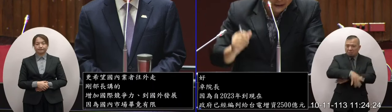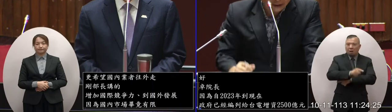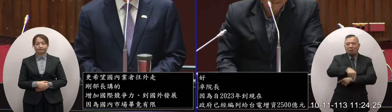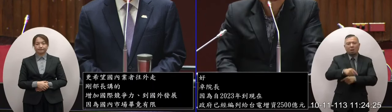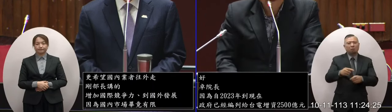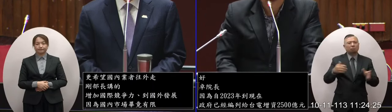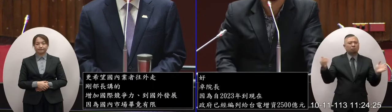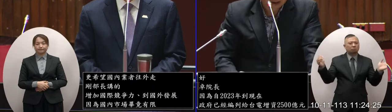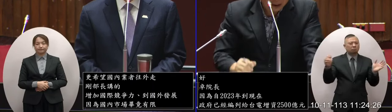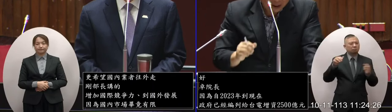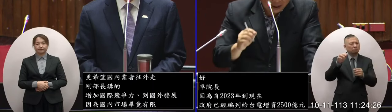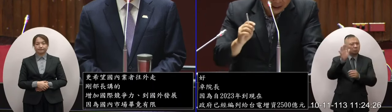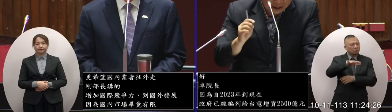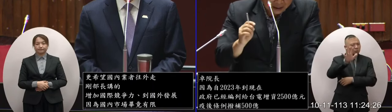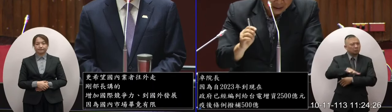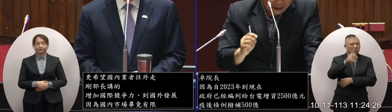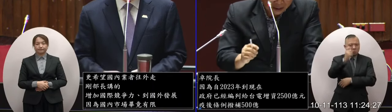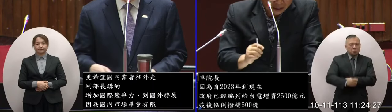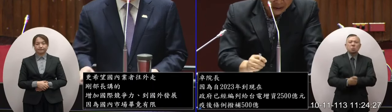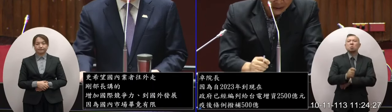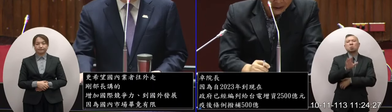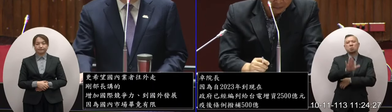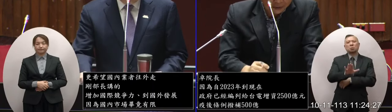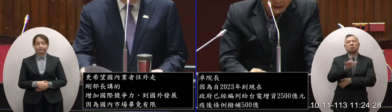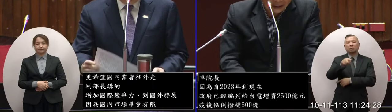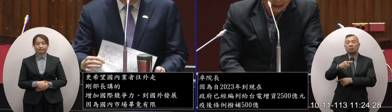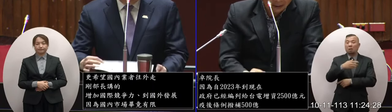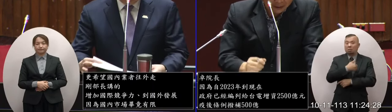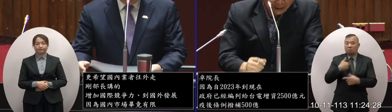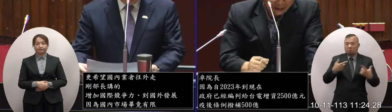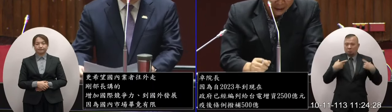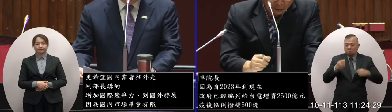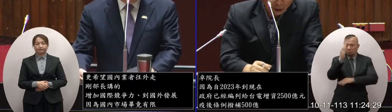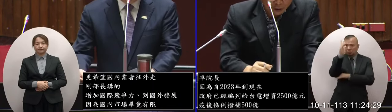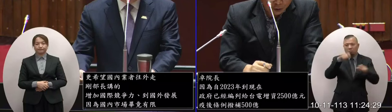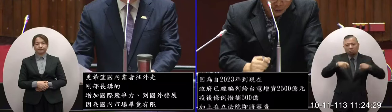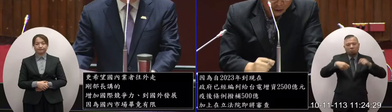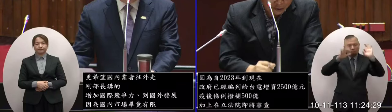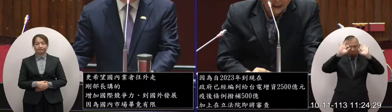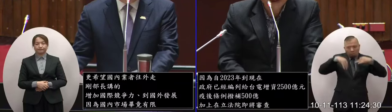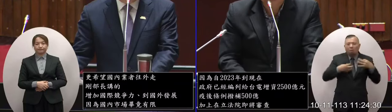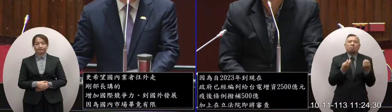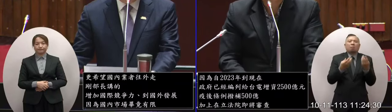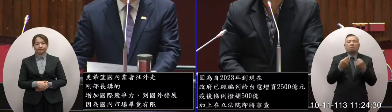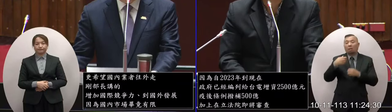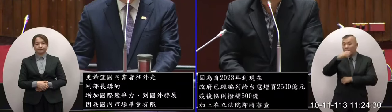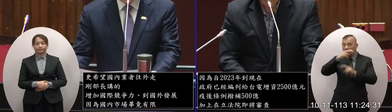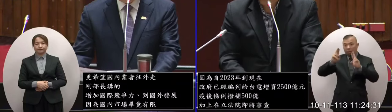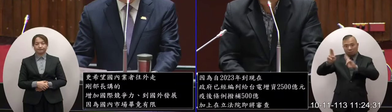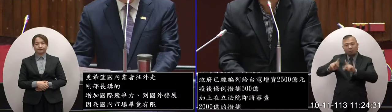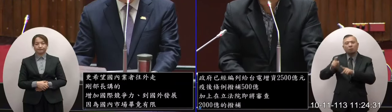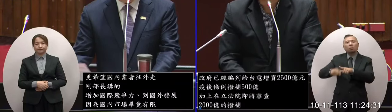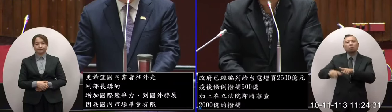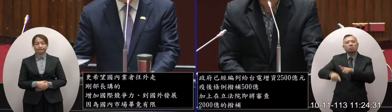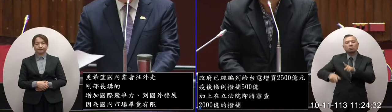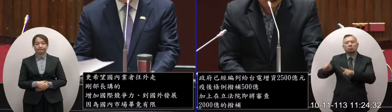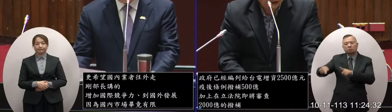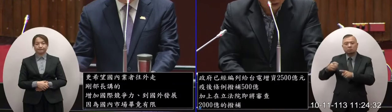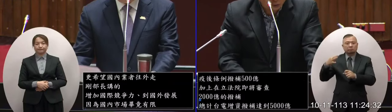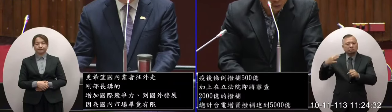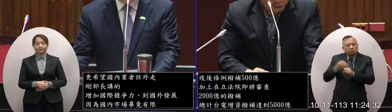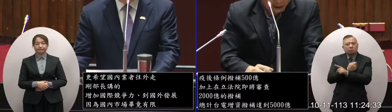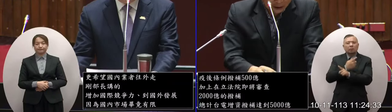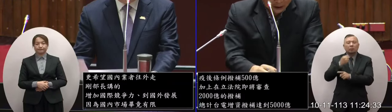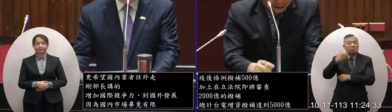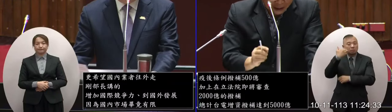到5000亿。哦，那能源政策不检讨，台电亏损，最后还是全民买单呐、啊，大家